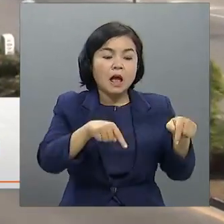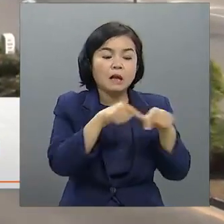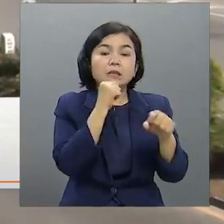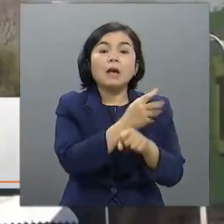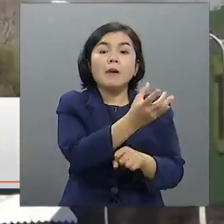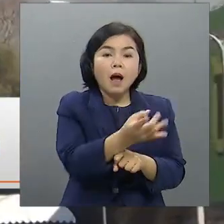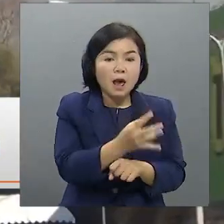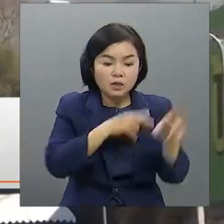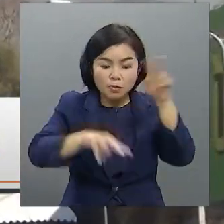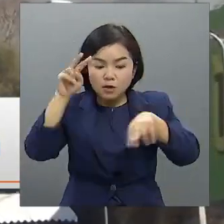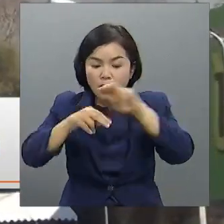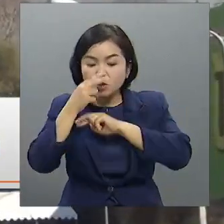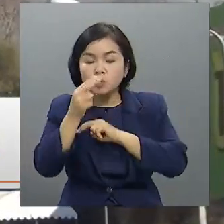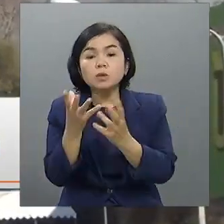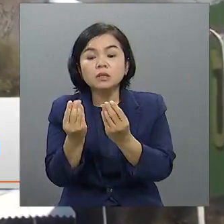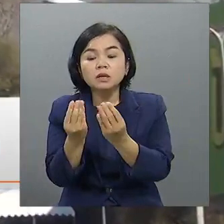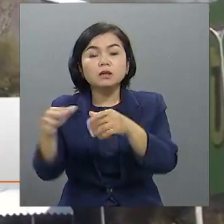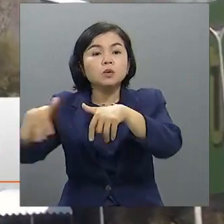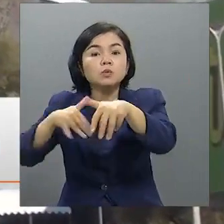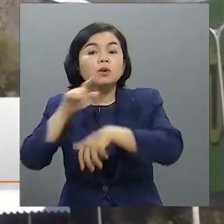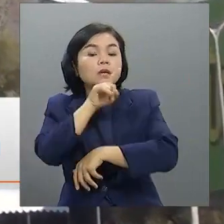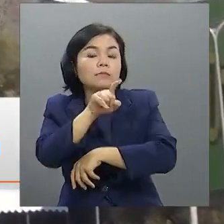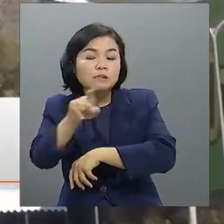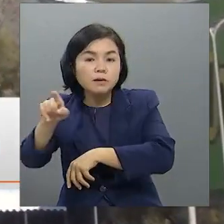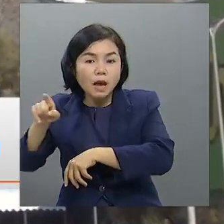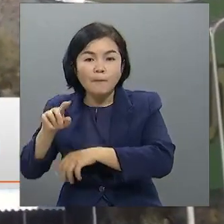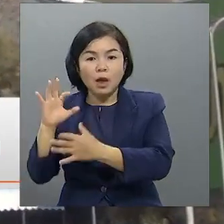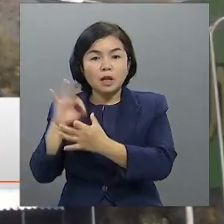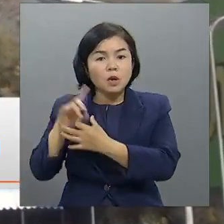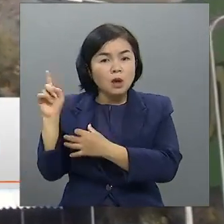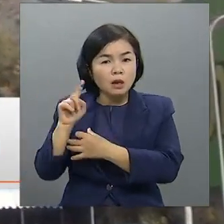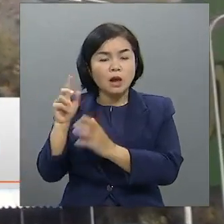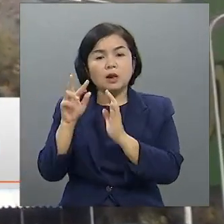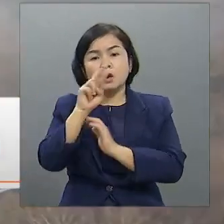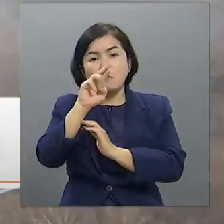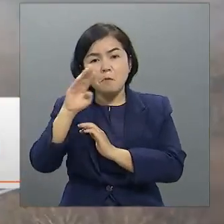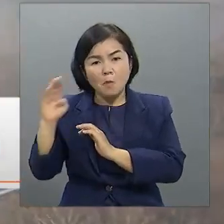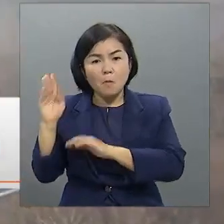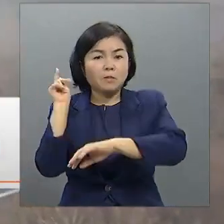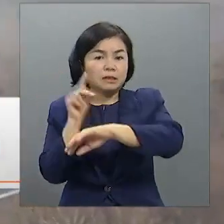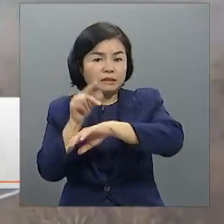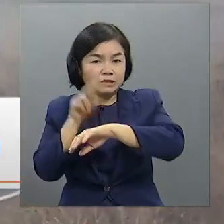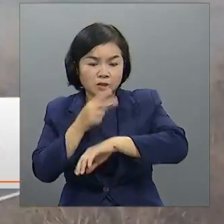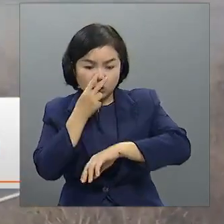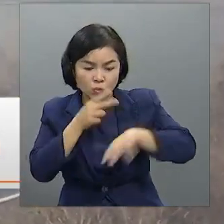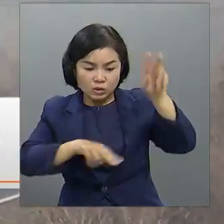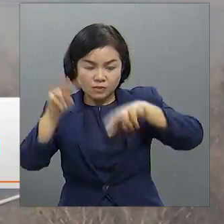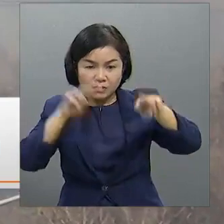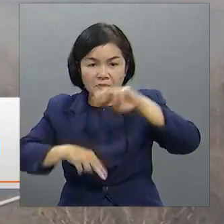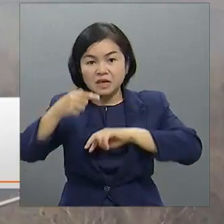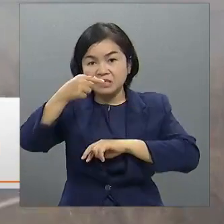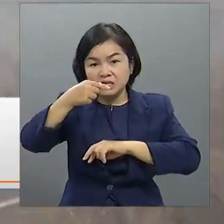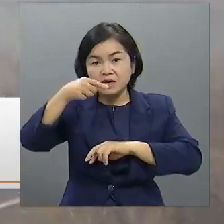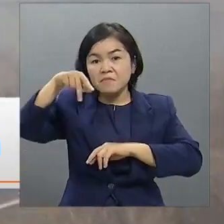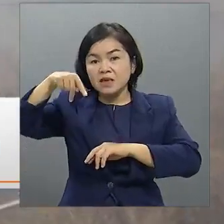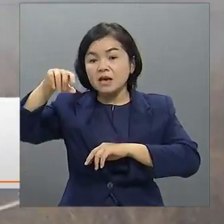วจเขตที่ดินของชาวบ้านในพื้นที่ด้วย GPS นะครับ ใช่ค่ะแล้วก็ในการสร้างหลักบัญญัติในการจัดการไฟป่าในชุม